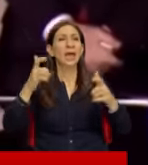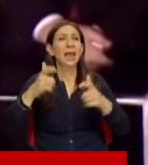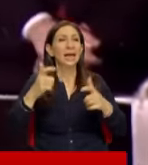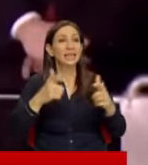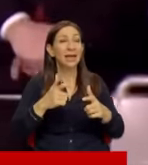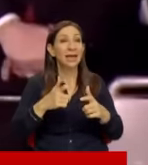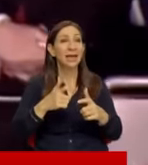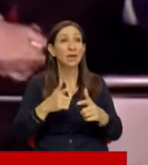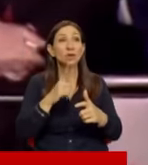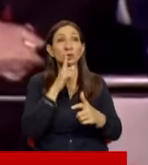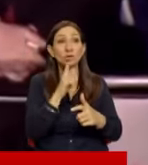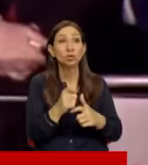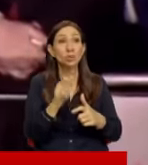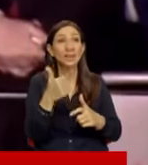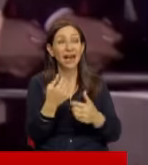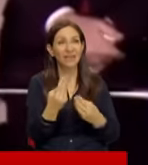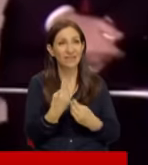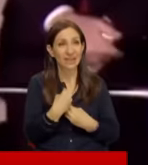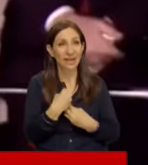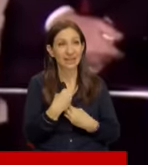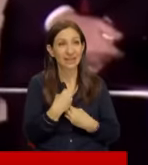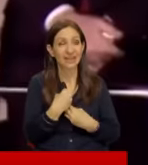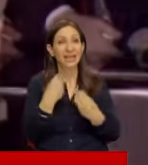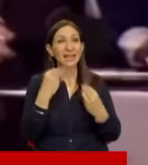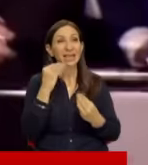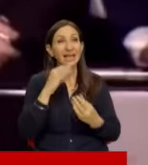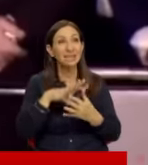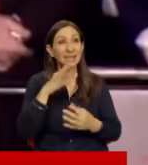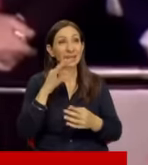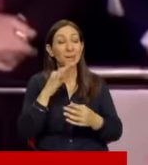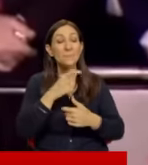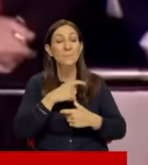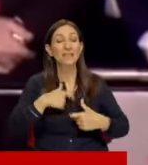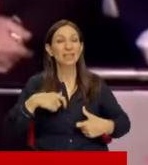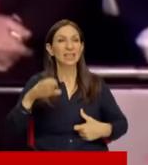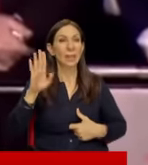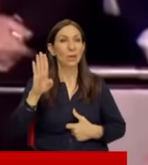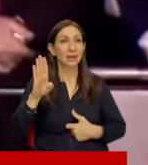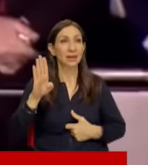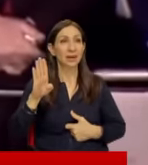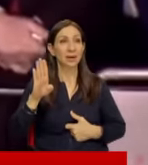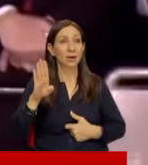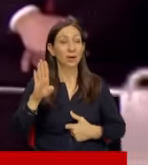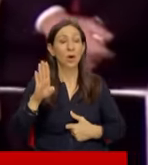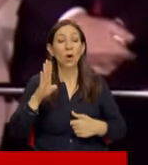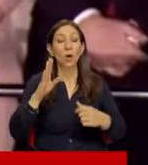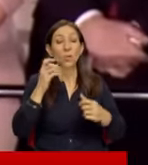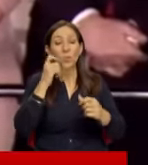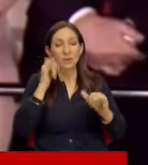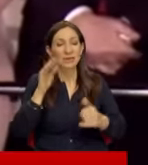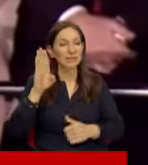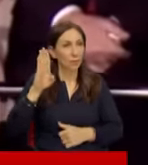şehirlerde sözümüze değer veren iyi insanlara, milliyetçi demokratlara,